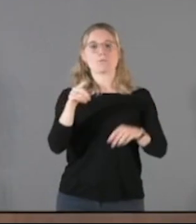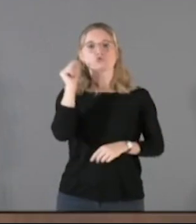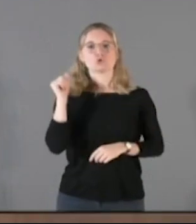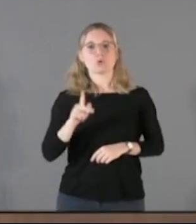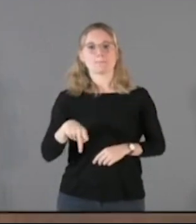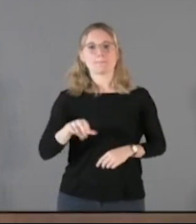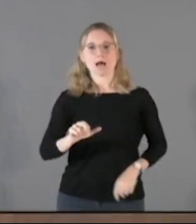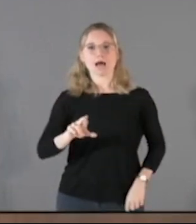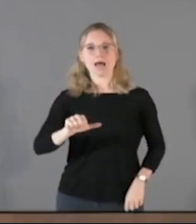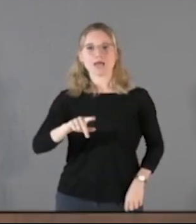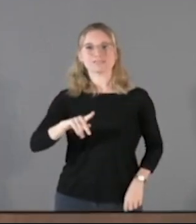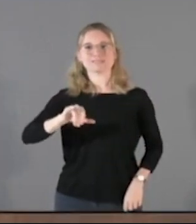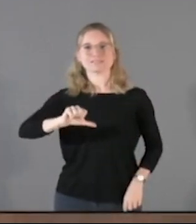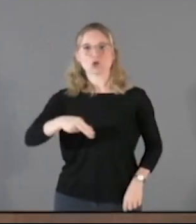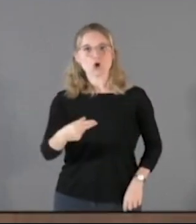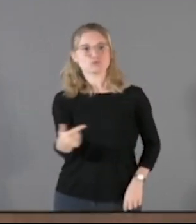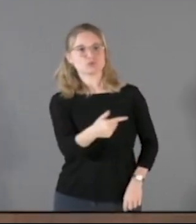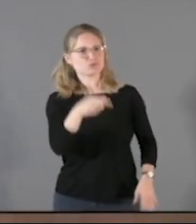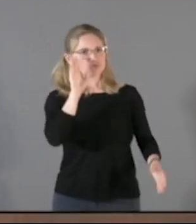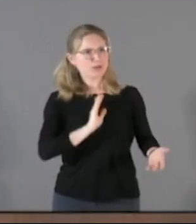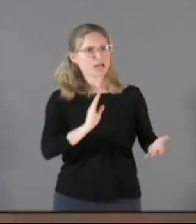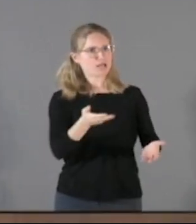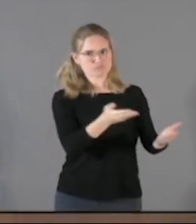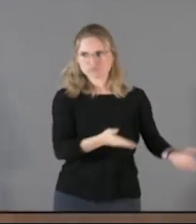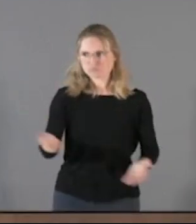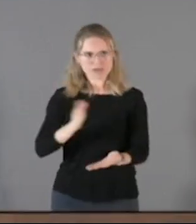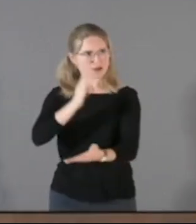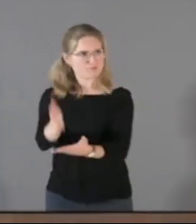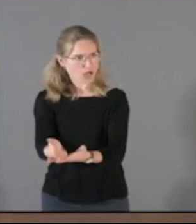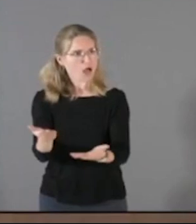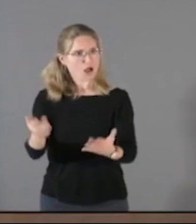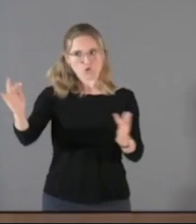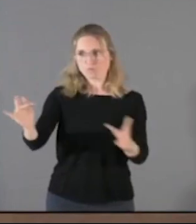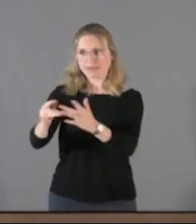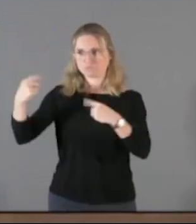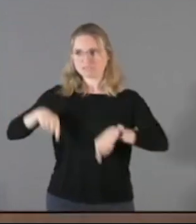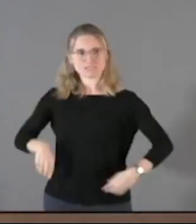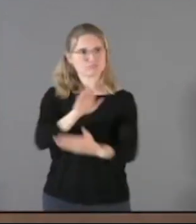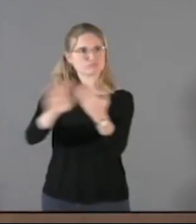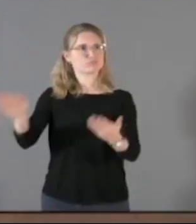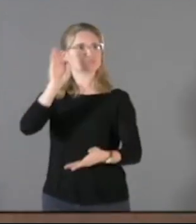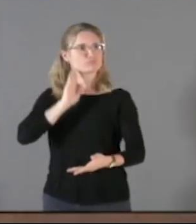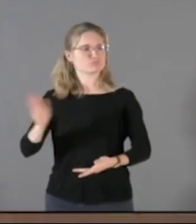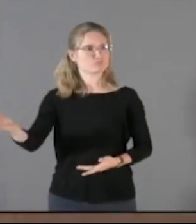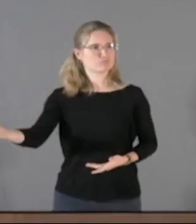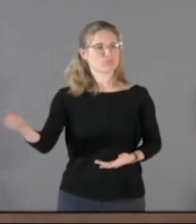leur facilité à entrer en contact avec le ministre pour que ce directeur, cette